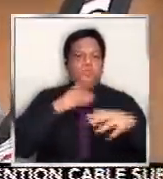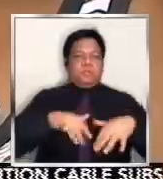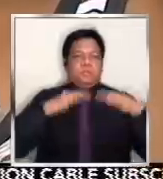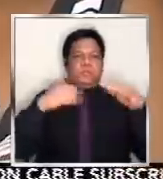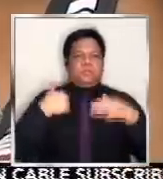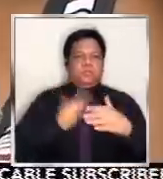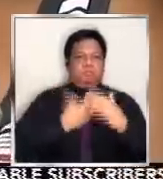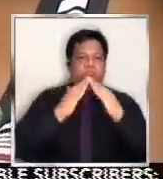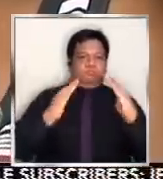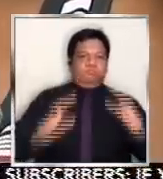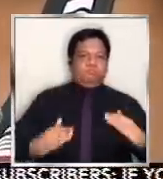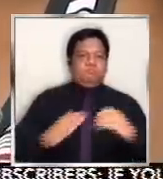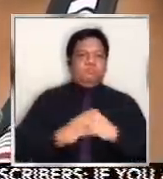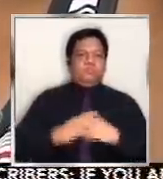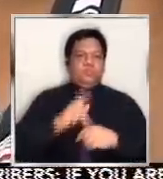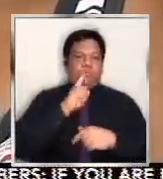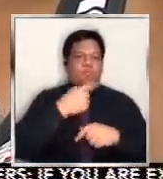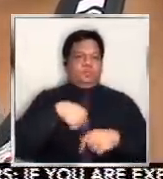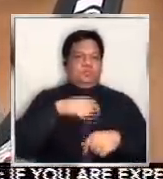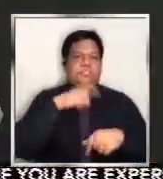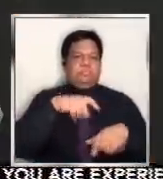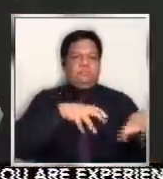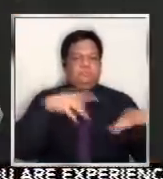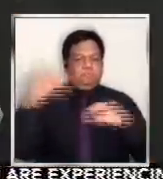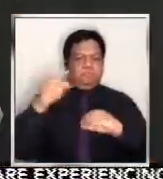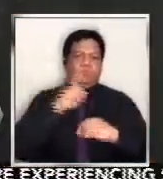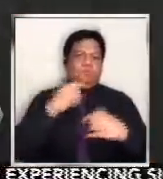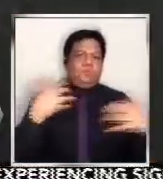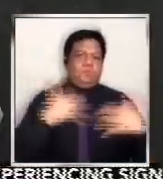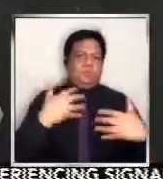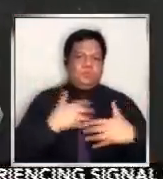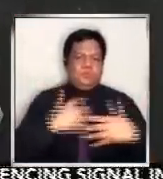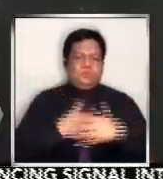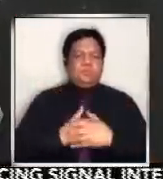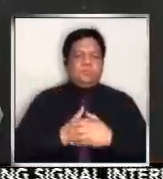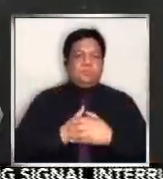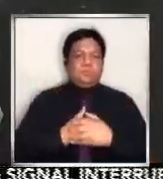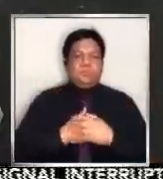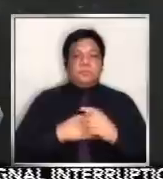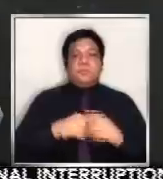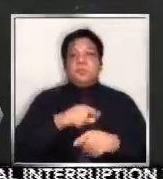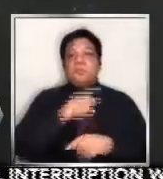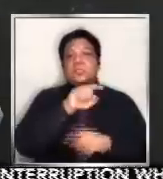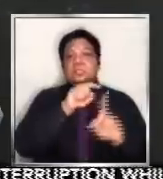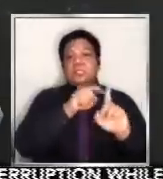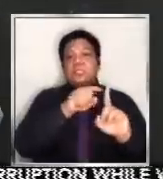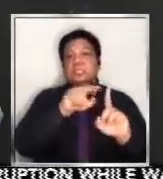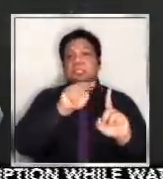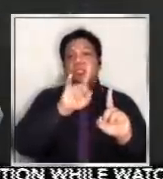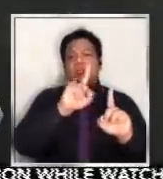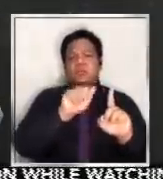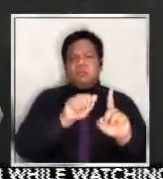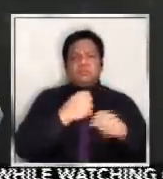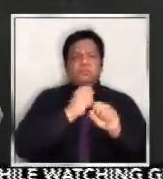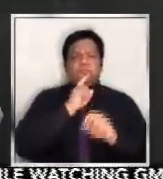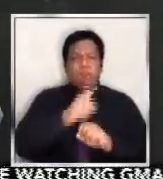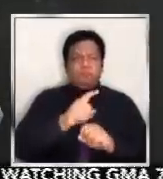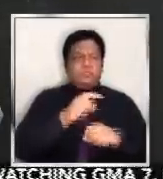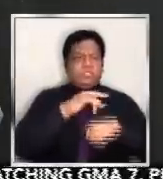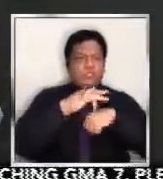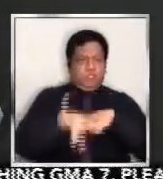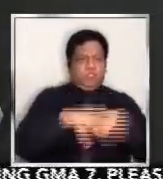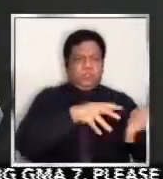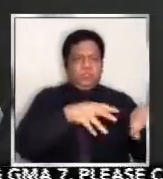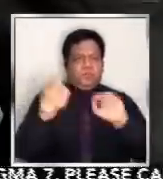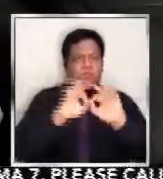Kaya nalikas po kami talaga. Takot na takot kami. Si Nida Covilla, tiniyak na mailikas ng maaga ang pamilya. Pito kasi sa